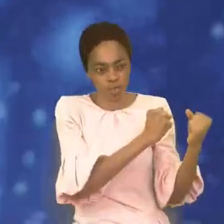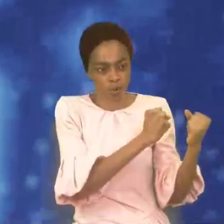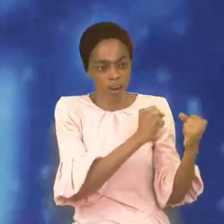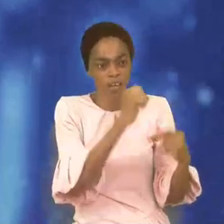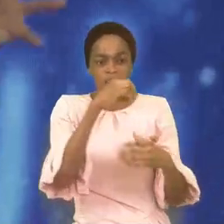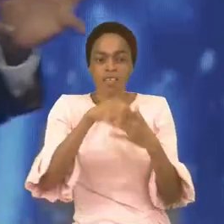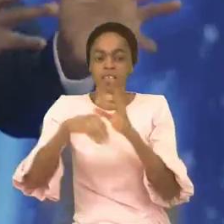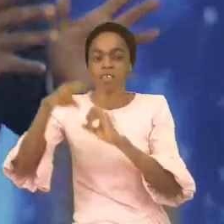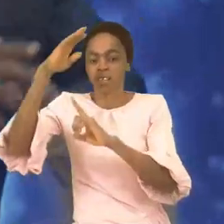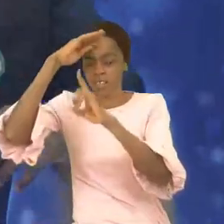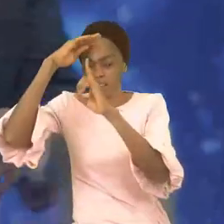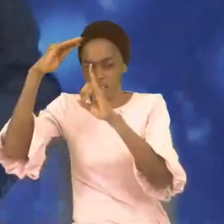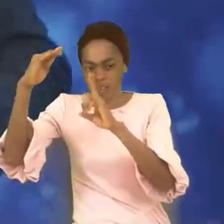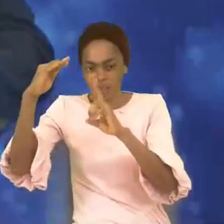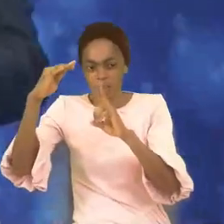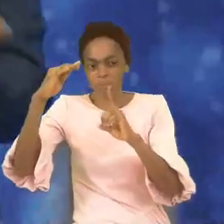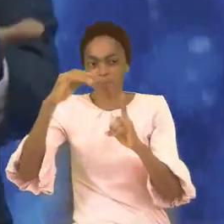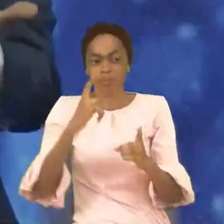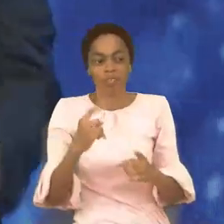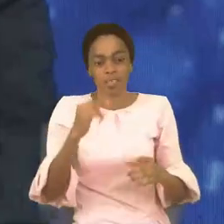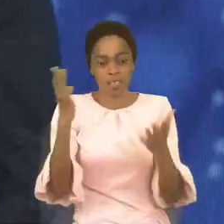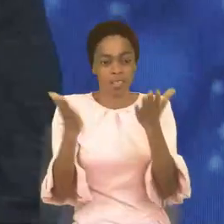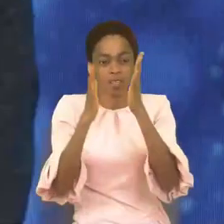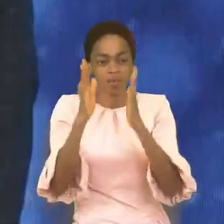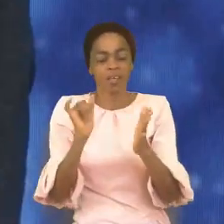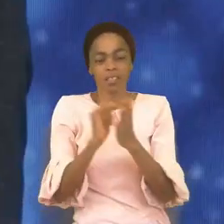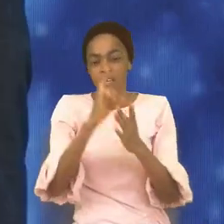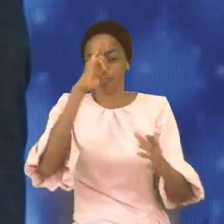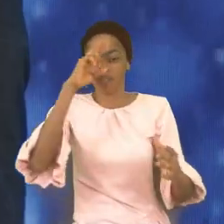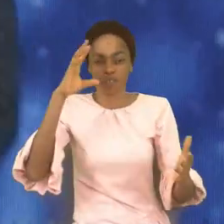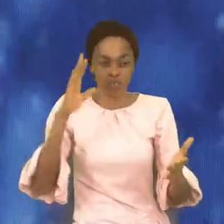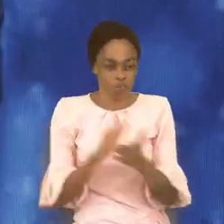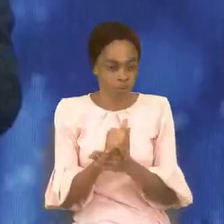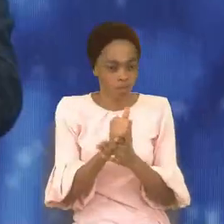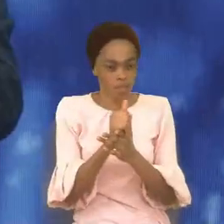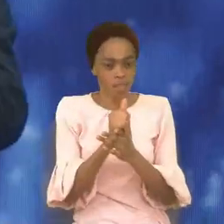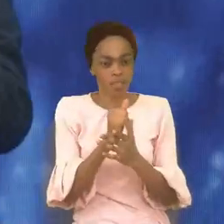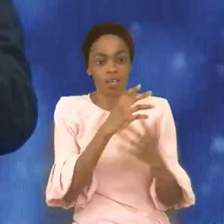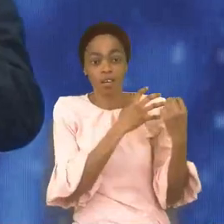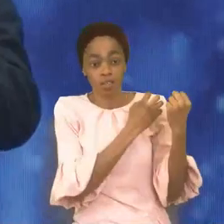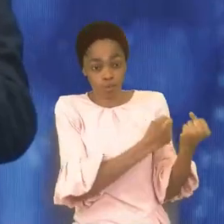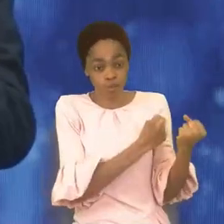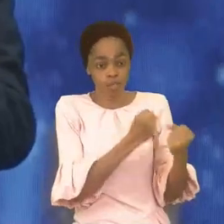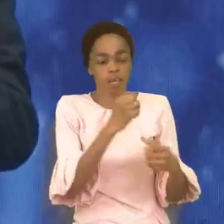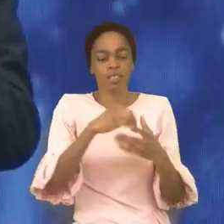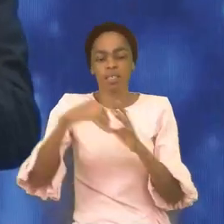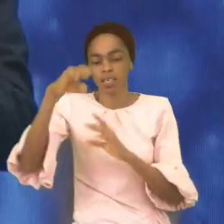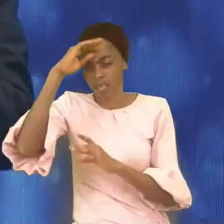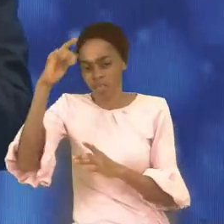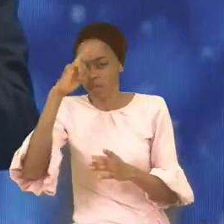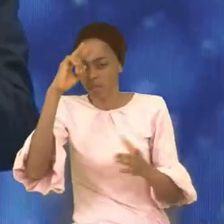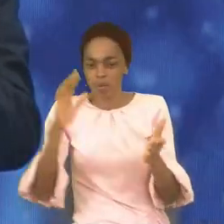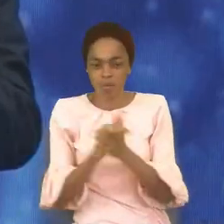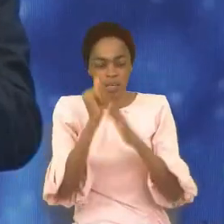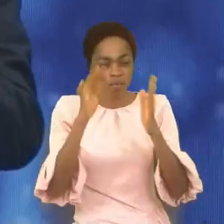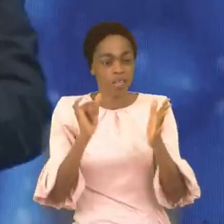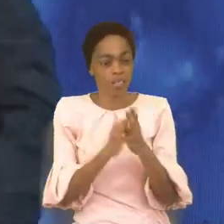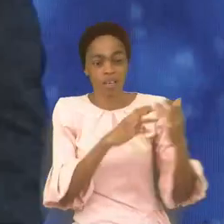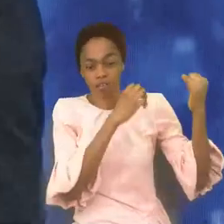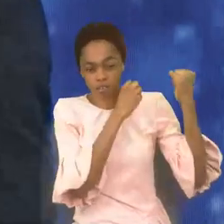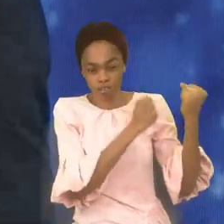livré leur corps plutôt que de servir et d'adorer et qu'on notre Dieu que leur